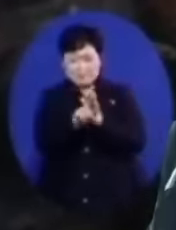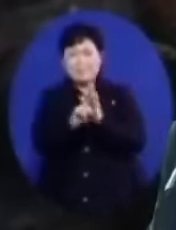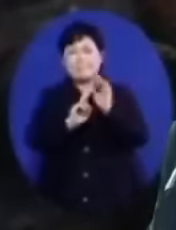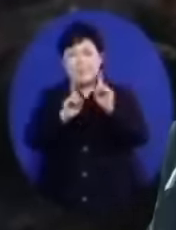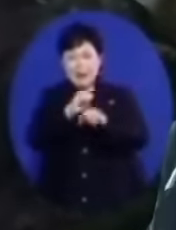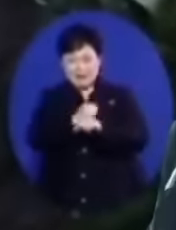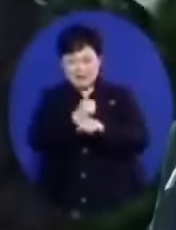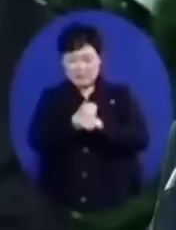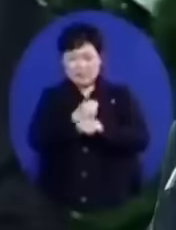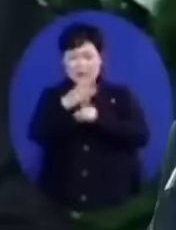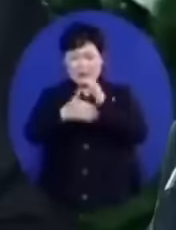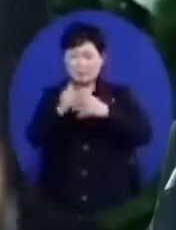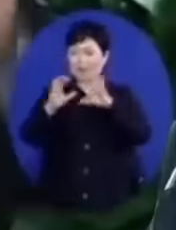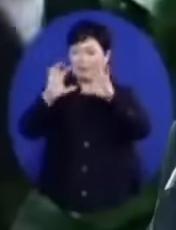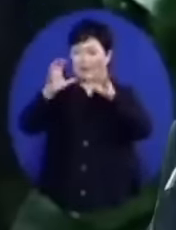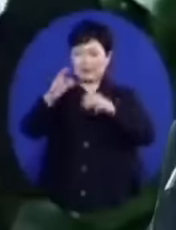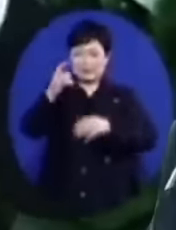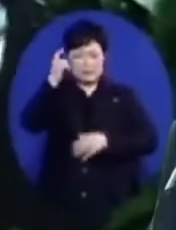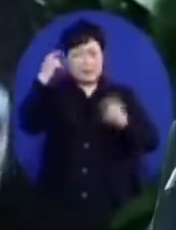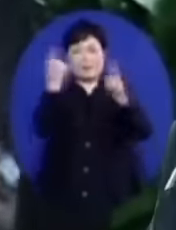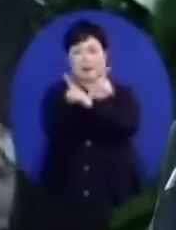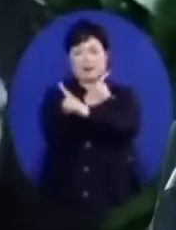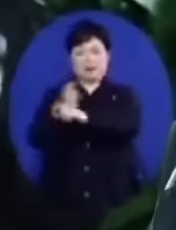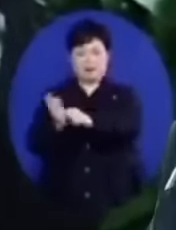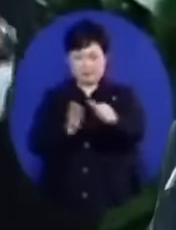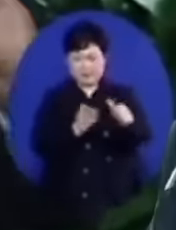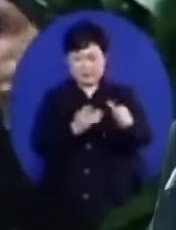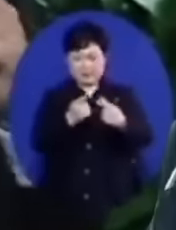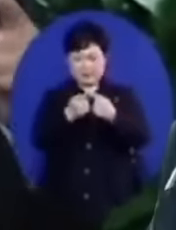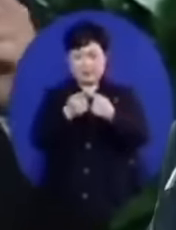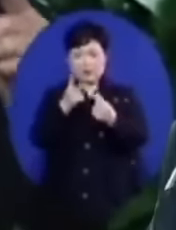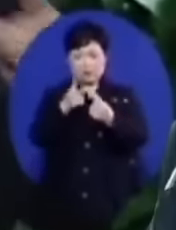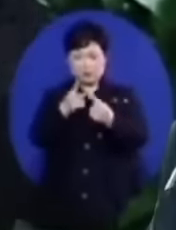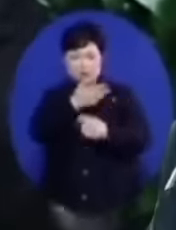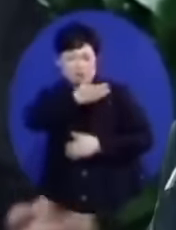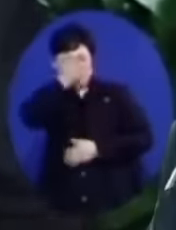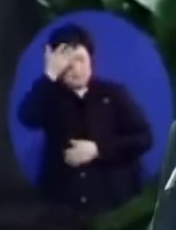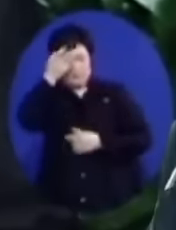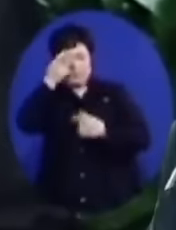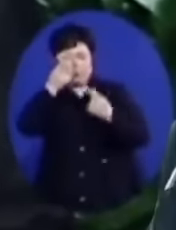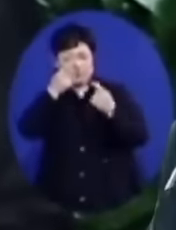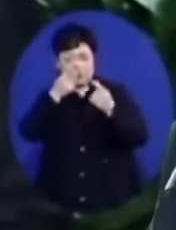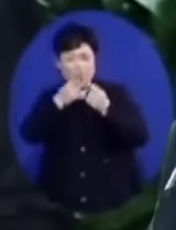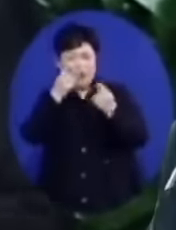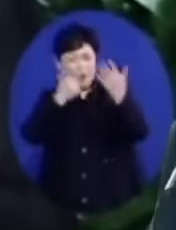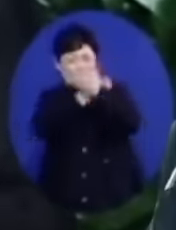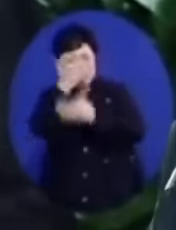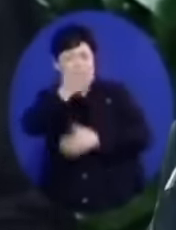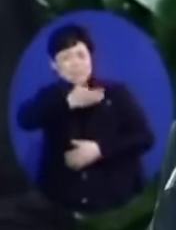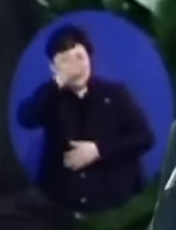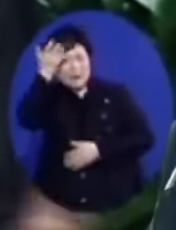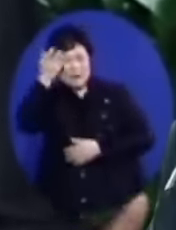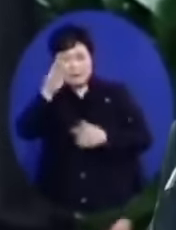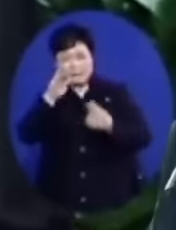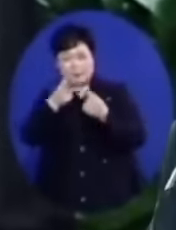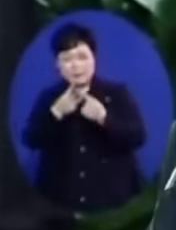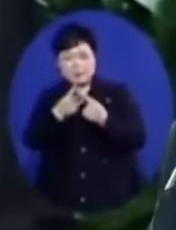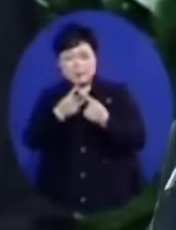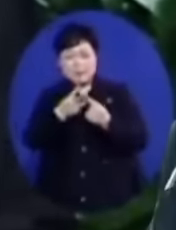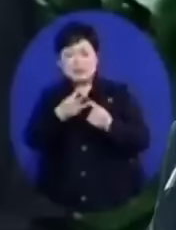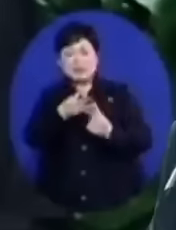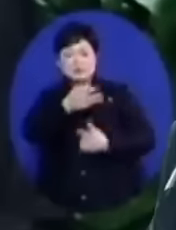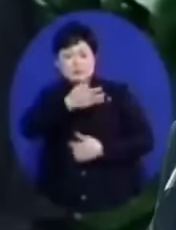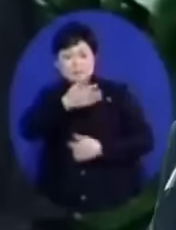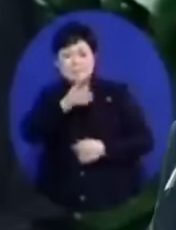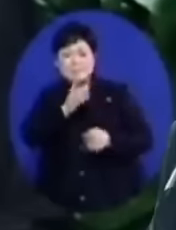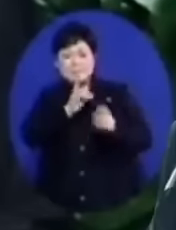그러므로 하늘나라는 생각을 바꾸고 꿈과 환상을 바꾸고 내 믿음을 바꾸고 말을 바꾸면 내 믿은